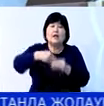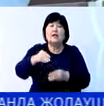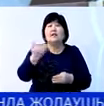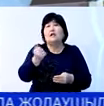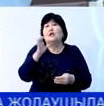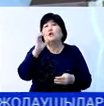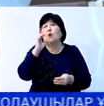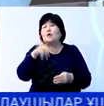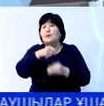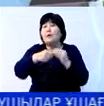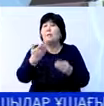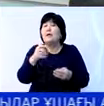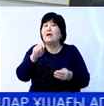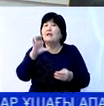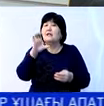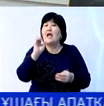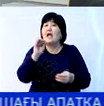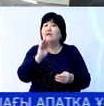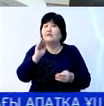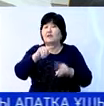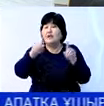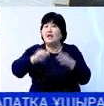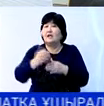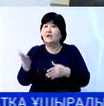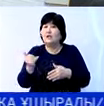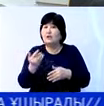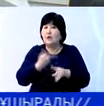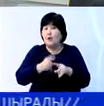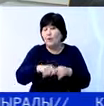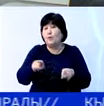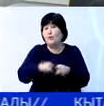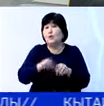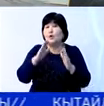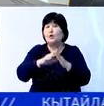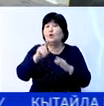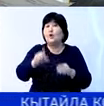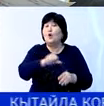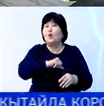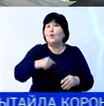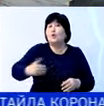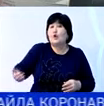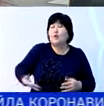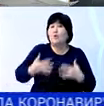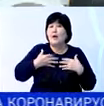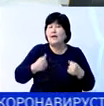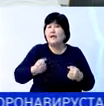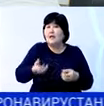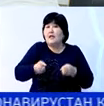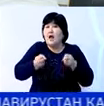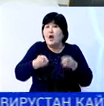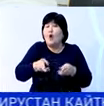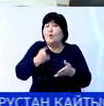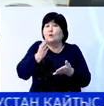беруін талап еткен. Сол кезде еденде шарасыз күйде жатқан жәбірленуші Хазуев өзінің өмірі мен денсаулығына тікелей қауіп төніп